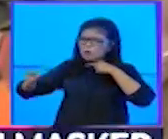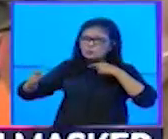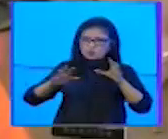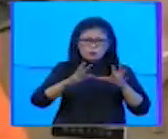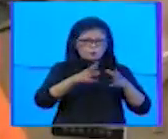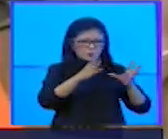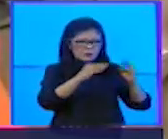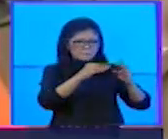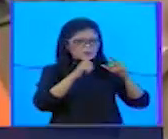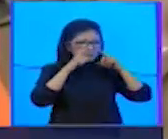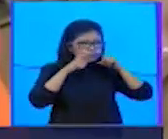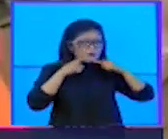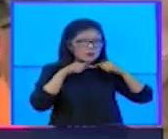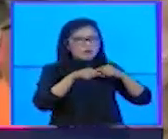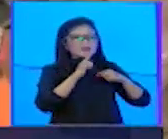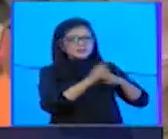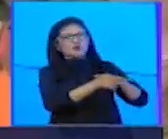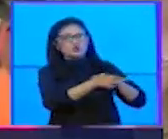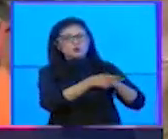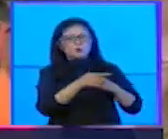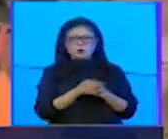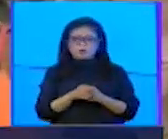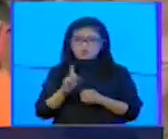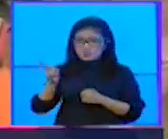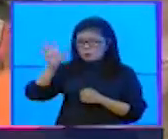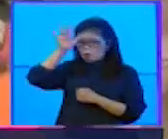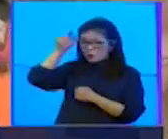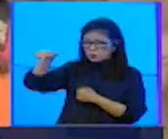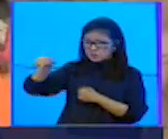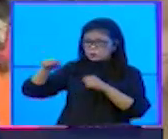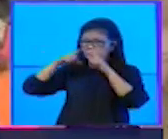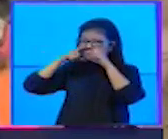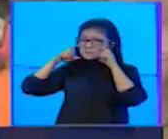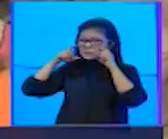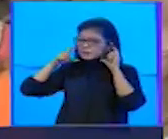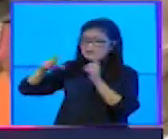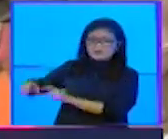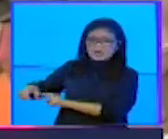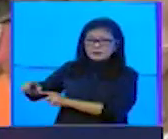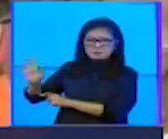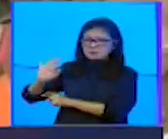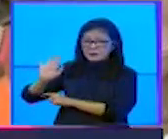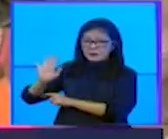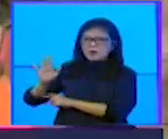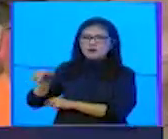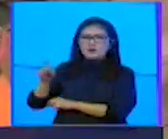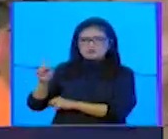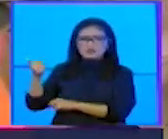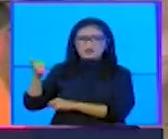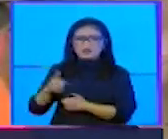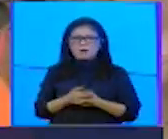Ada salah satu pegawai yang tidak memakai masker, itu karena beliau saat yang bersamaan